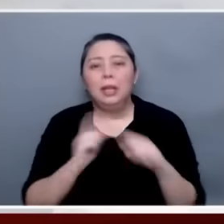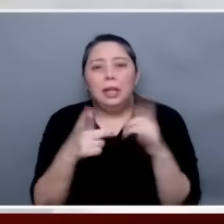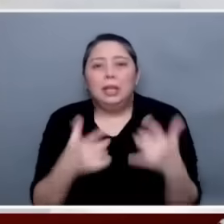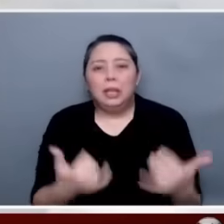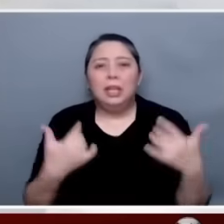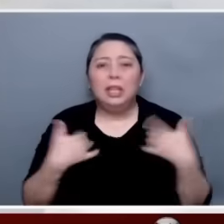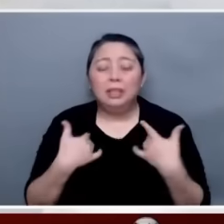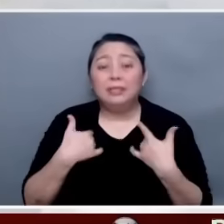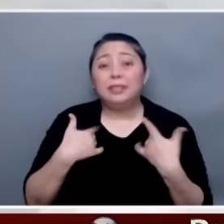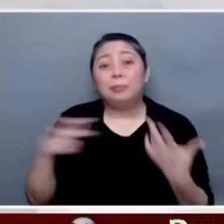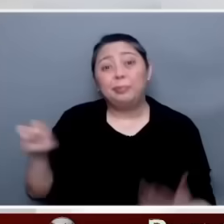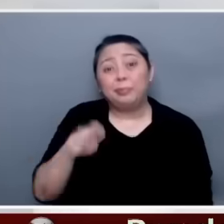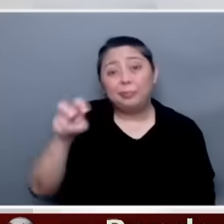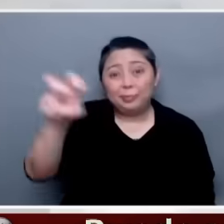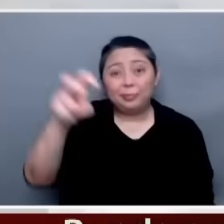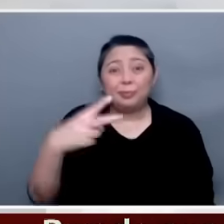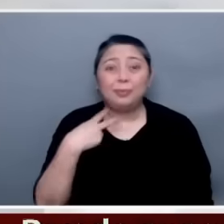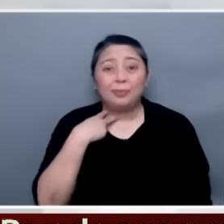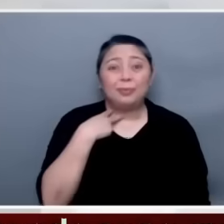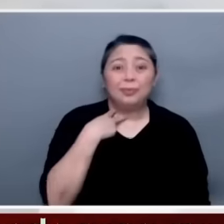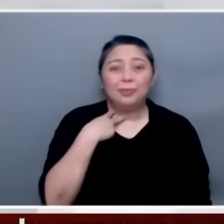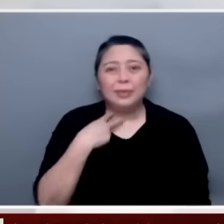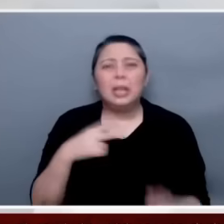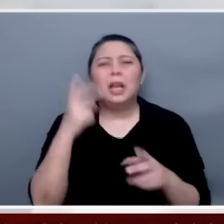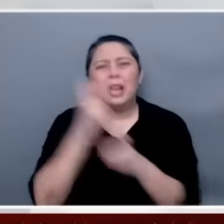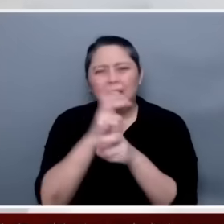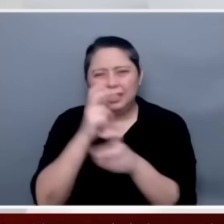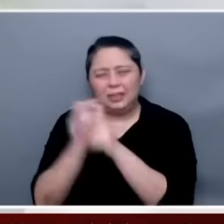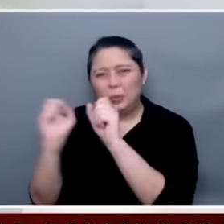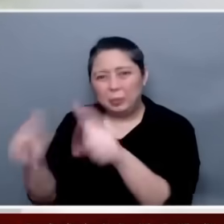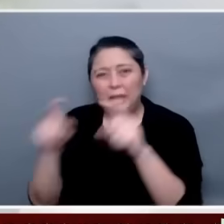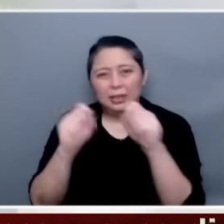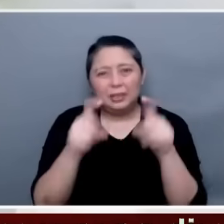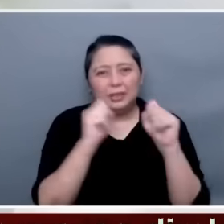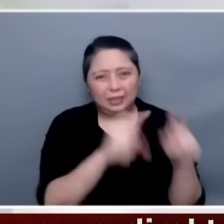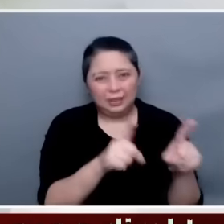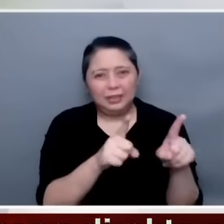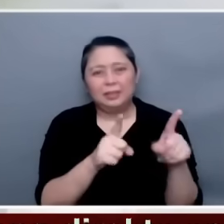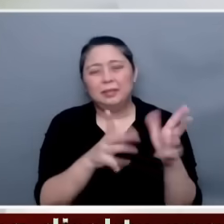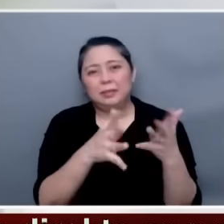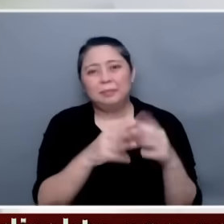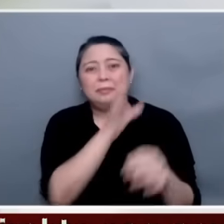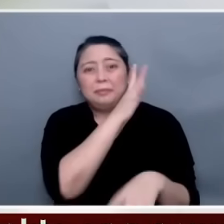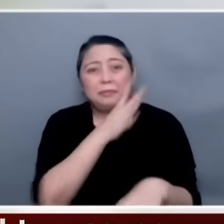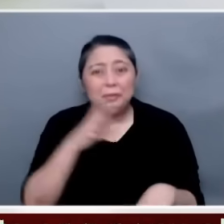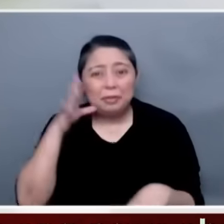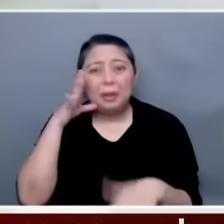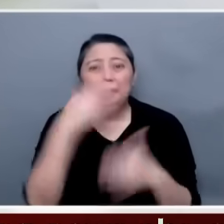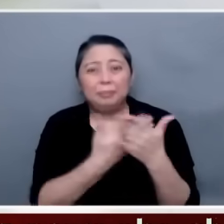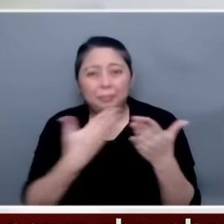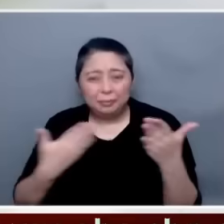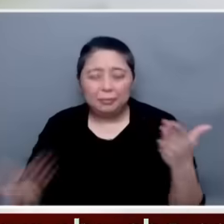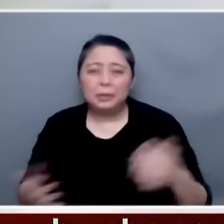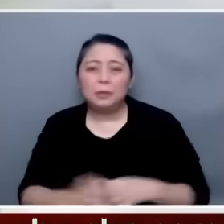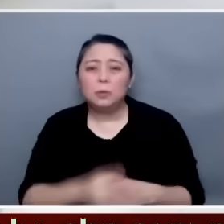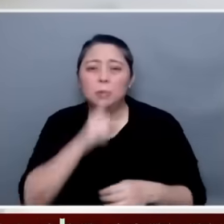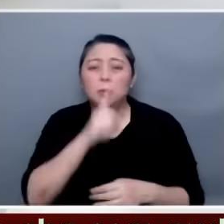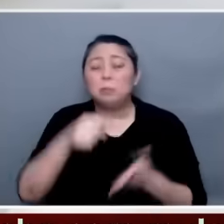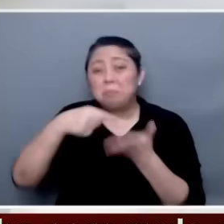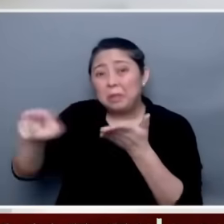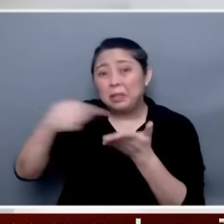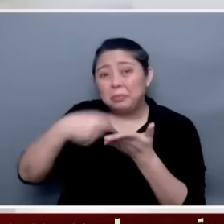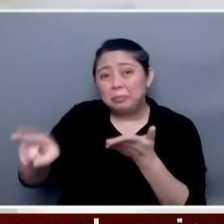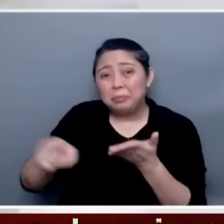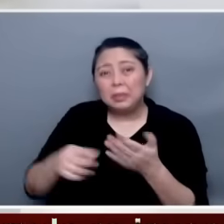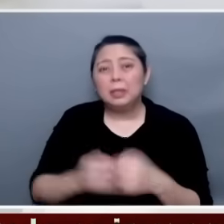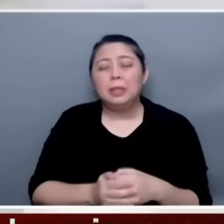ngayon, pahirapan din ang pagbenta ng kanilang produkto. Mga tanim namin, nabagsak ang presyo dahil walang mumibili. Malaki